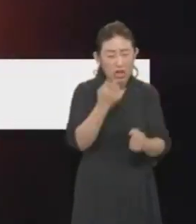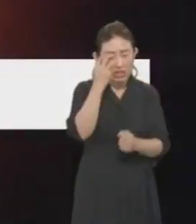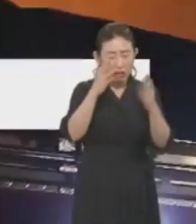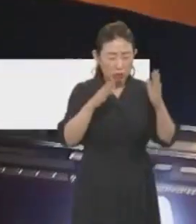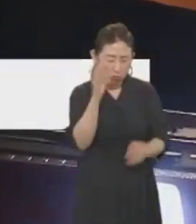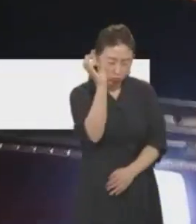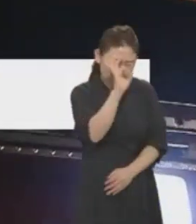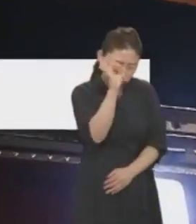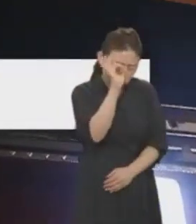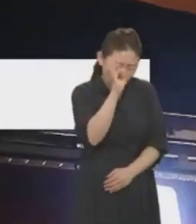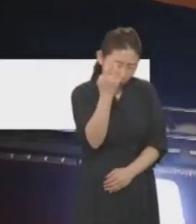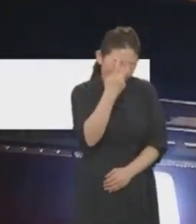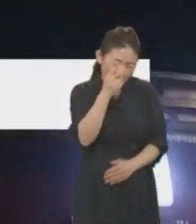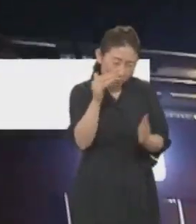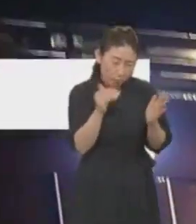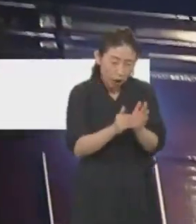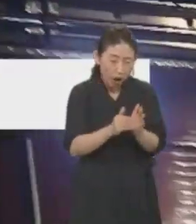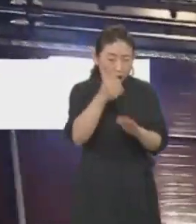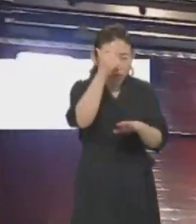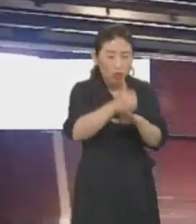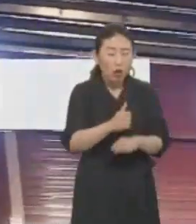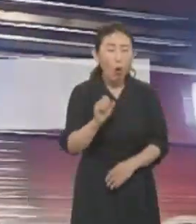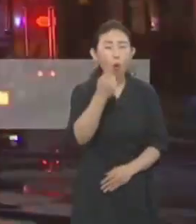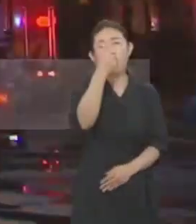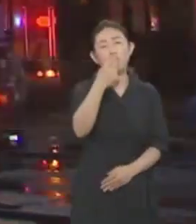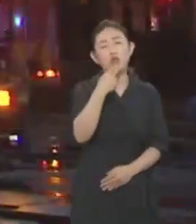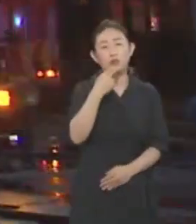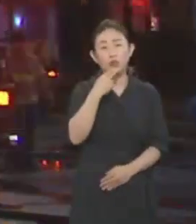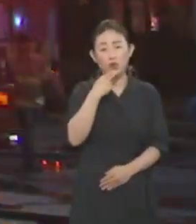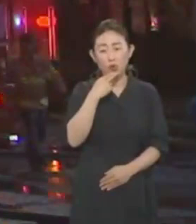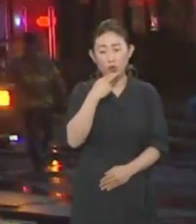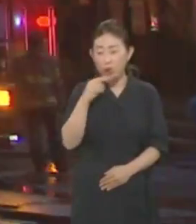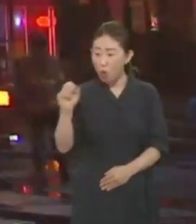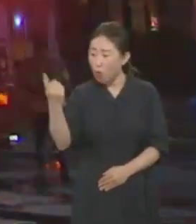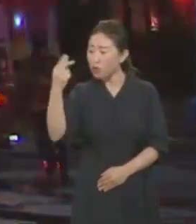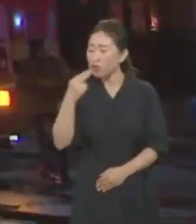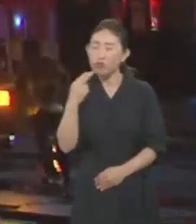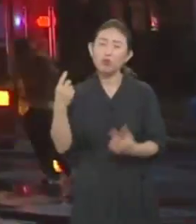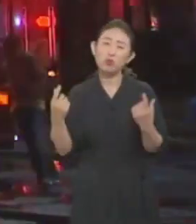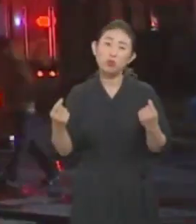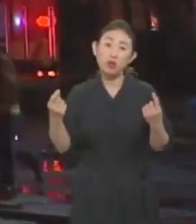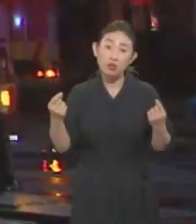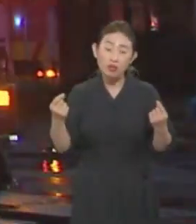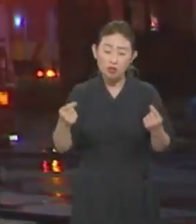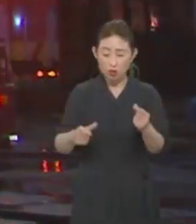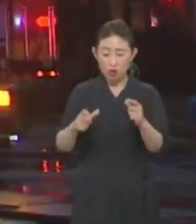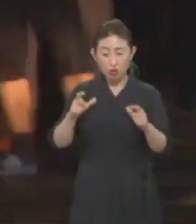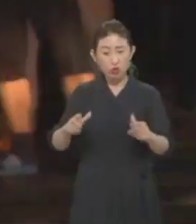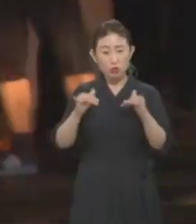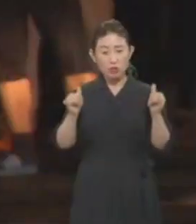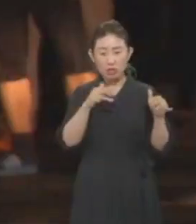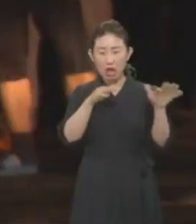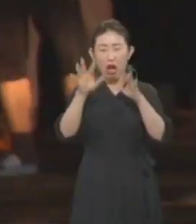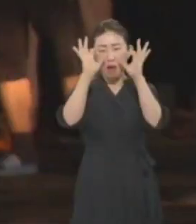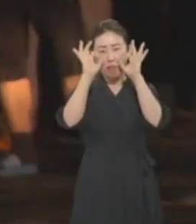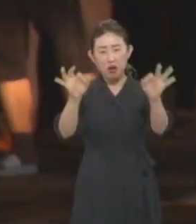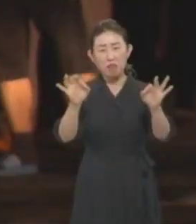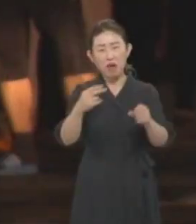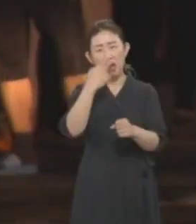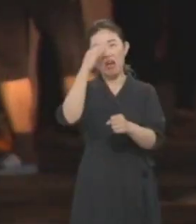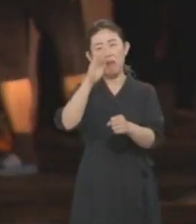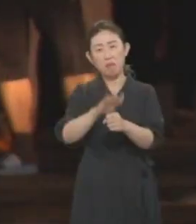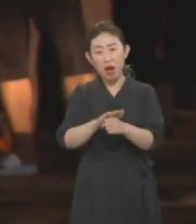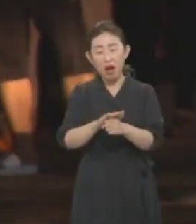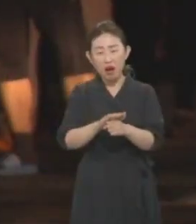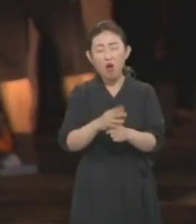수사 끝에 결국 화재 원인을 찾지 못했고 이번에도 같은 결과가 나오자 인근 주민들은 황당하다면서도 큰